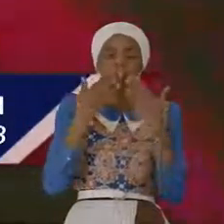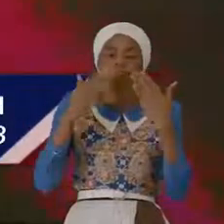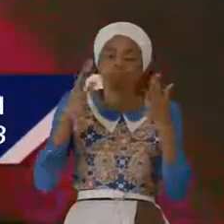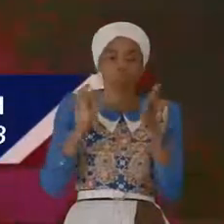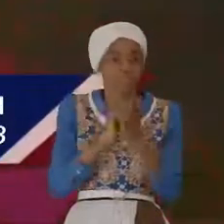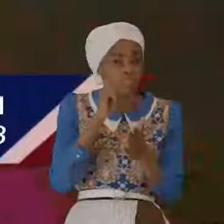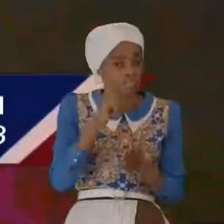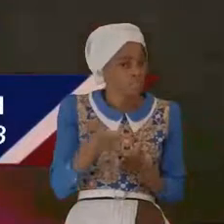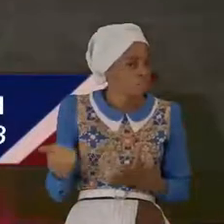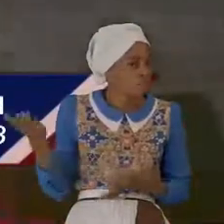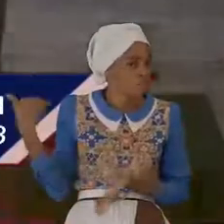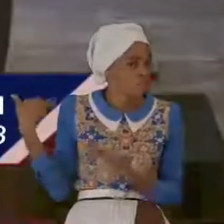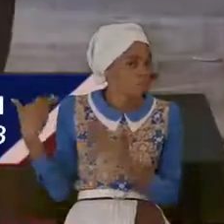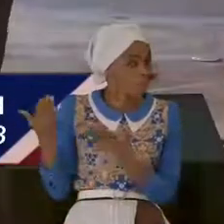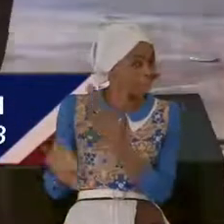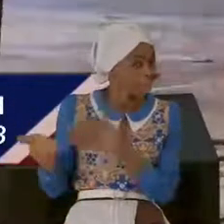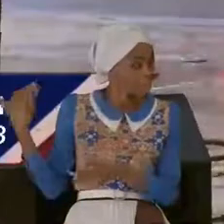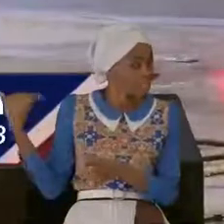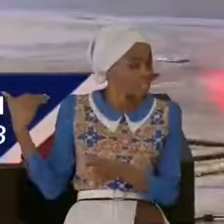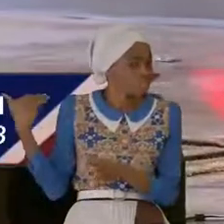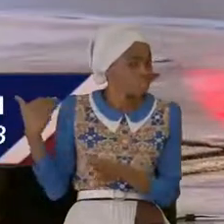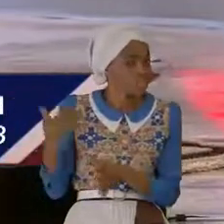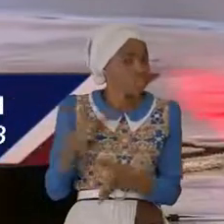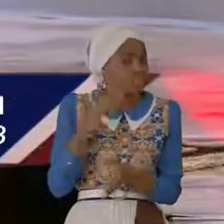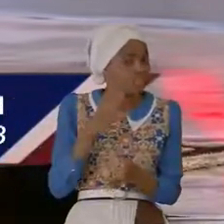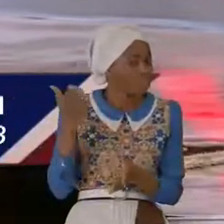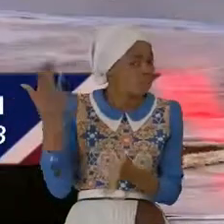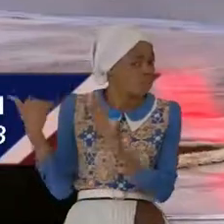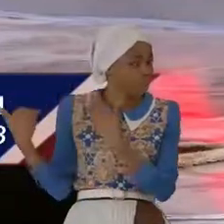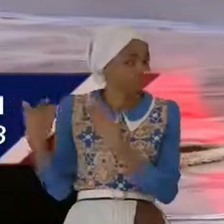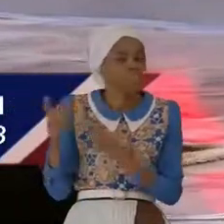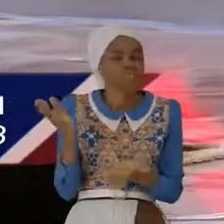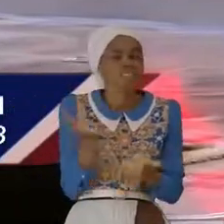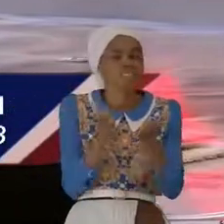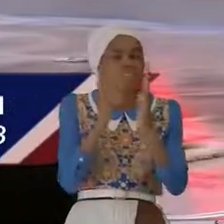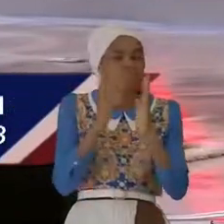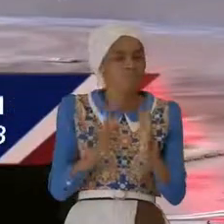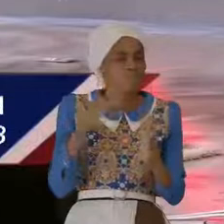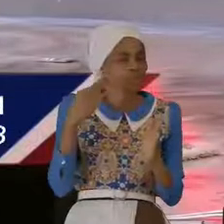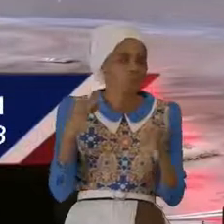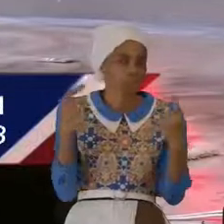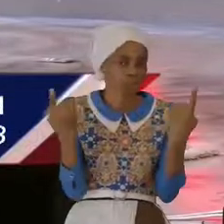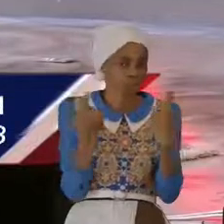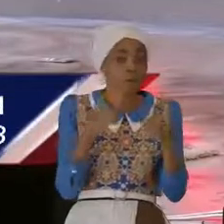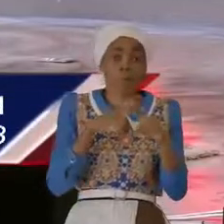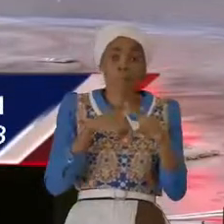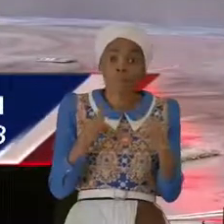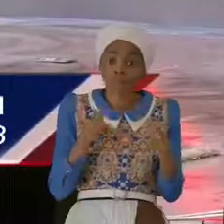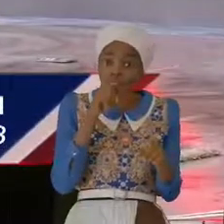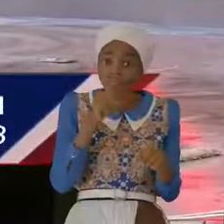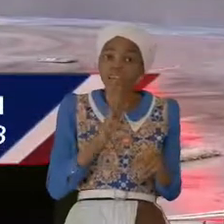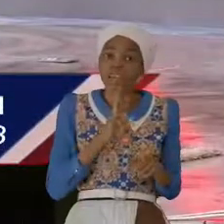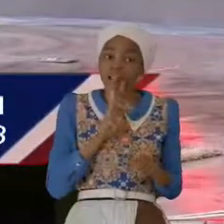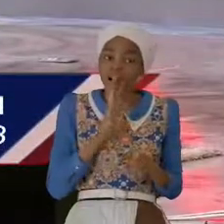Romains 6, 17. Mais grâce soit rendue à Dieu de ce qu'après avoir été esclave du péché, avant